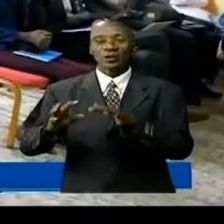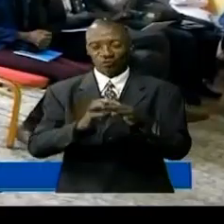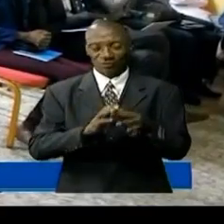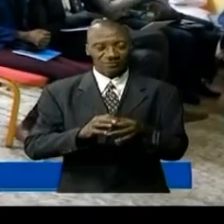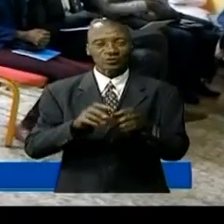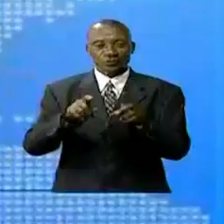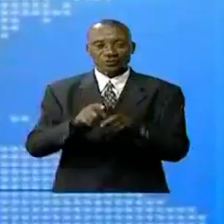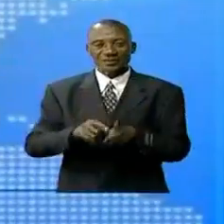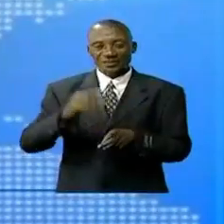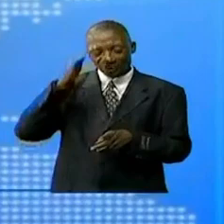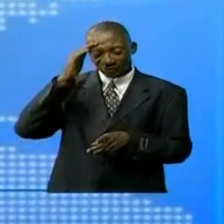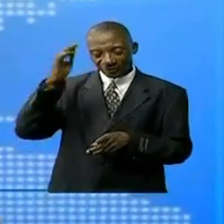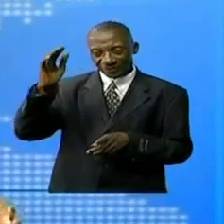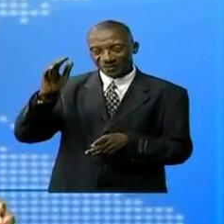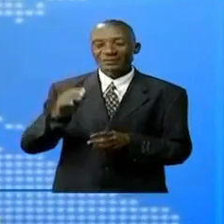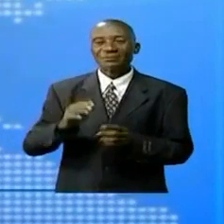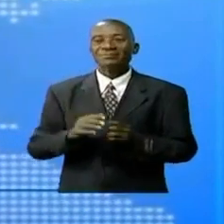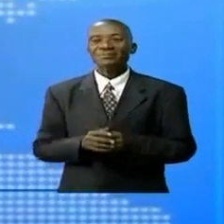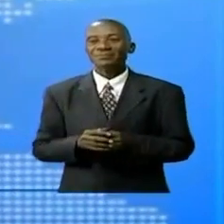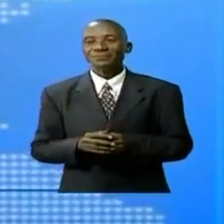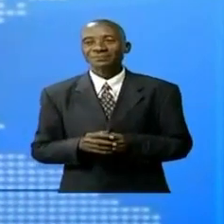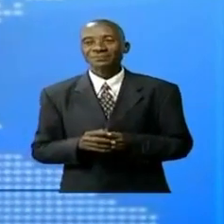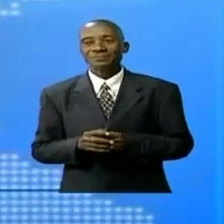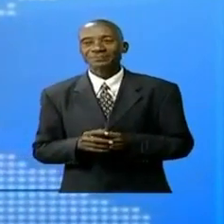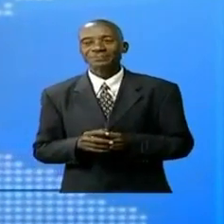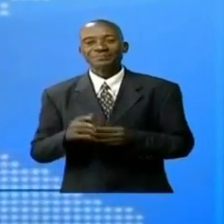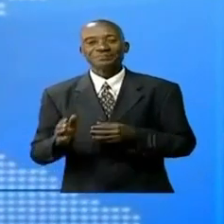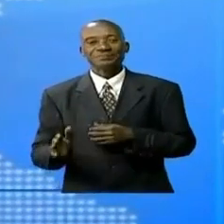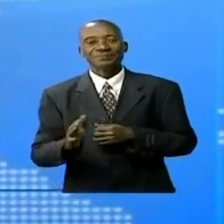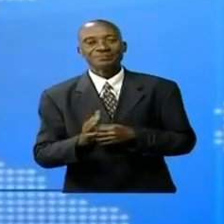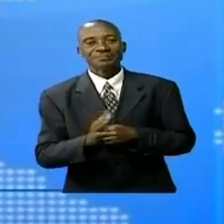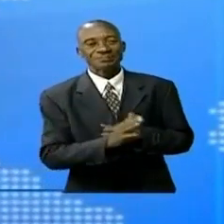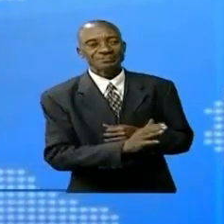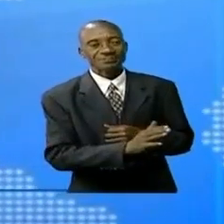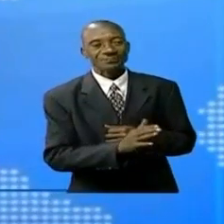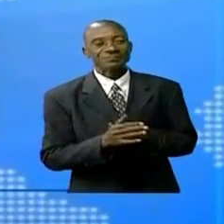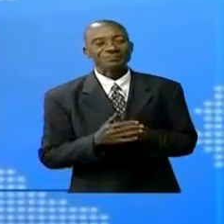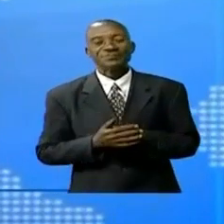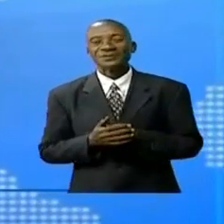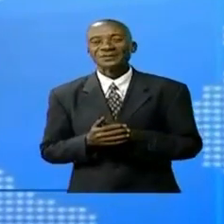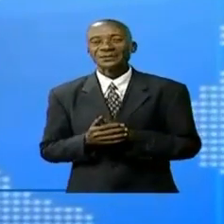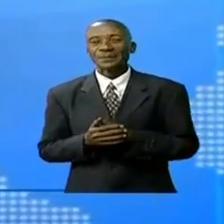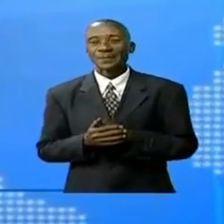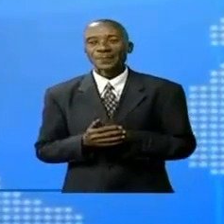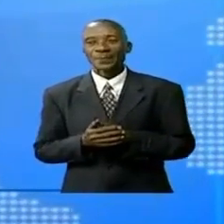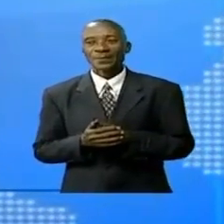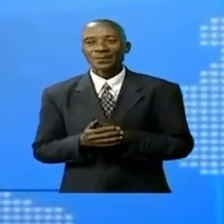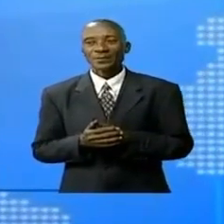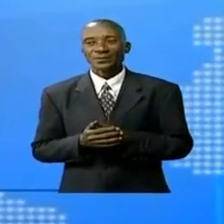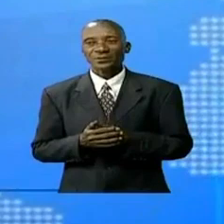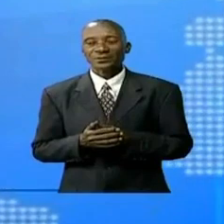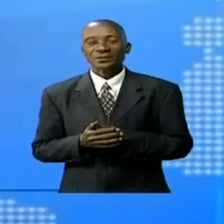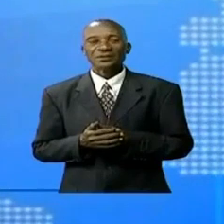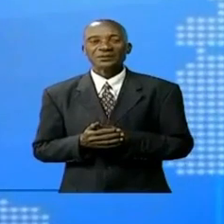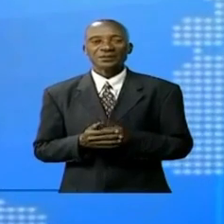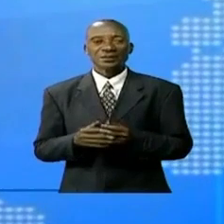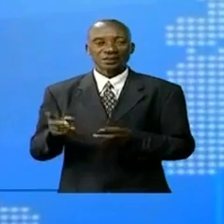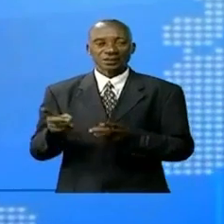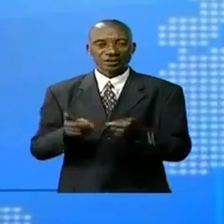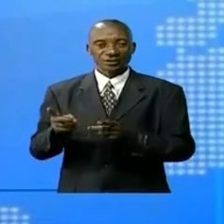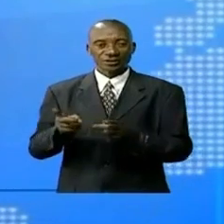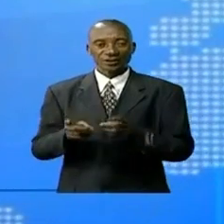particulier. Nous allons nous quitter avec cette visite ce lundi 25 avril 2022 du recteur de l'Agence des universités